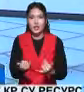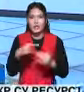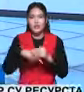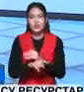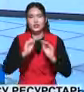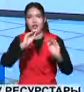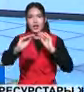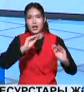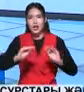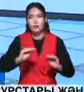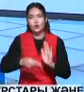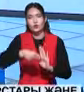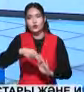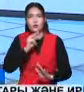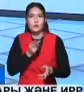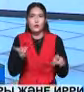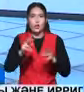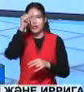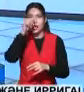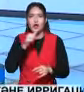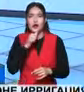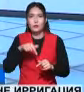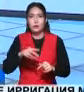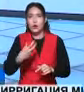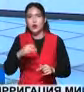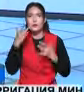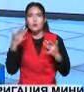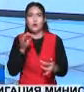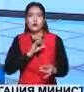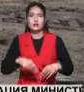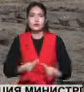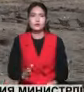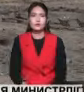ішкі әрлеу жұмыстары ғана қалды. Маусым айының аяғында қолданысқа берілмек.